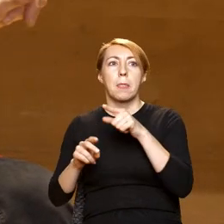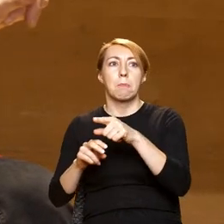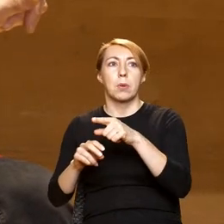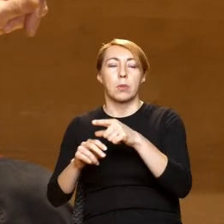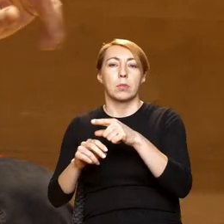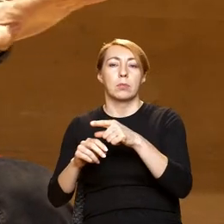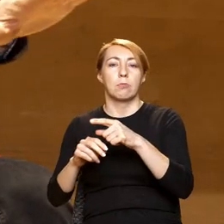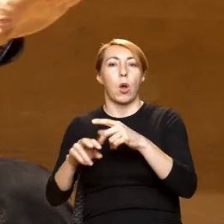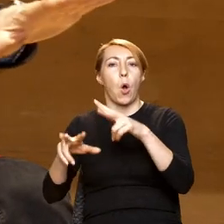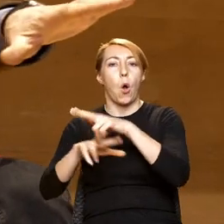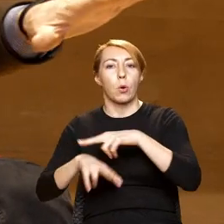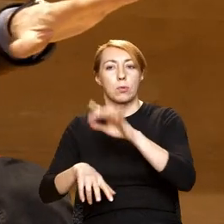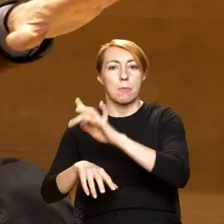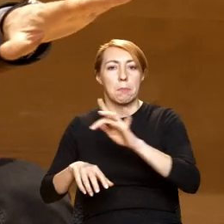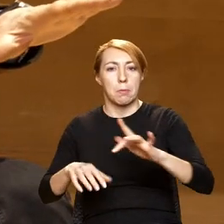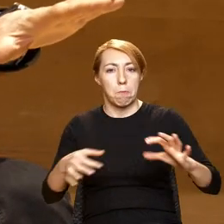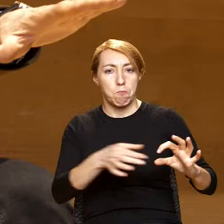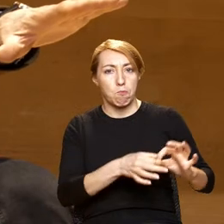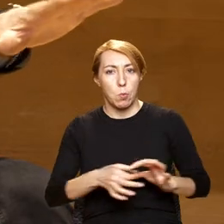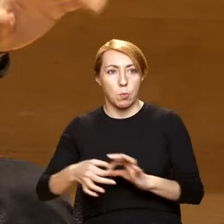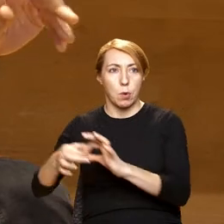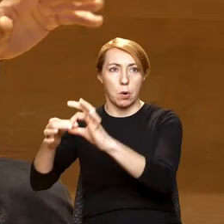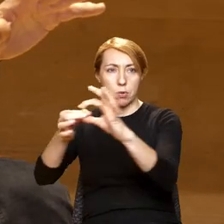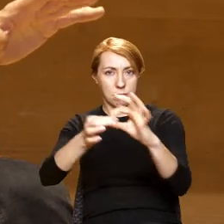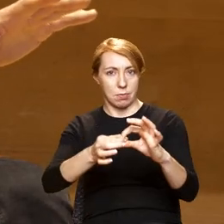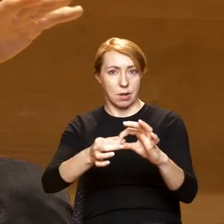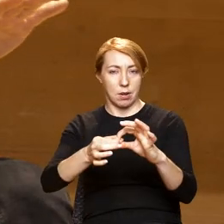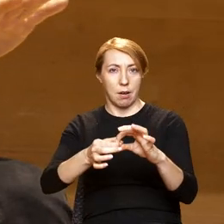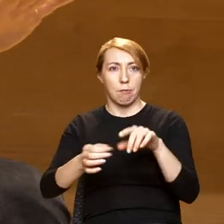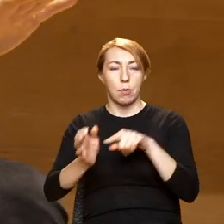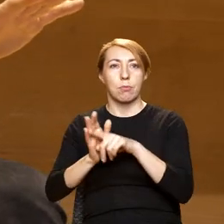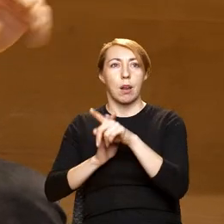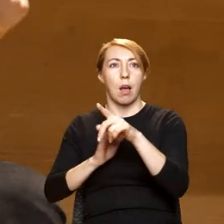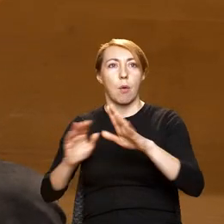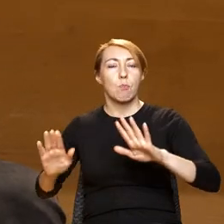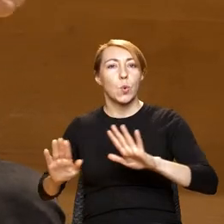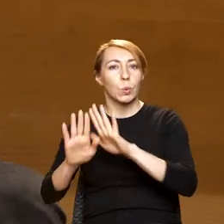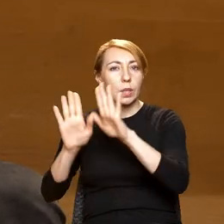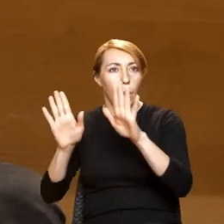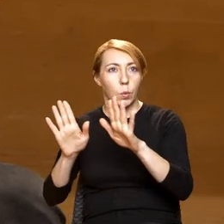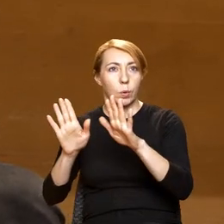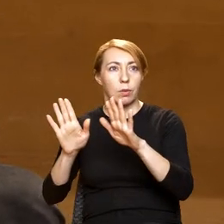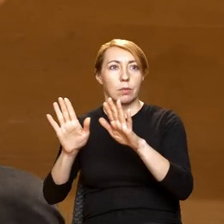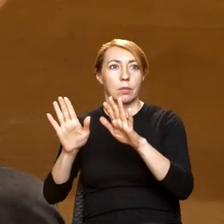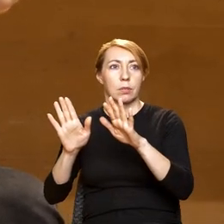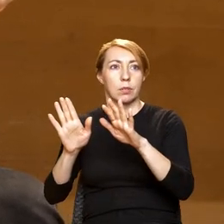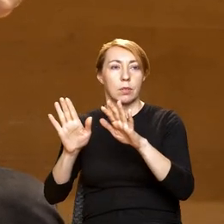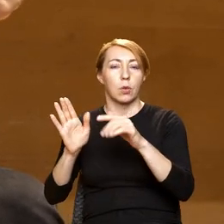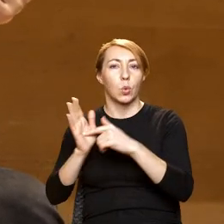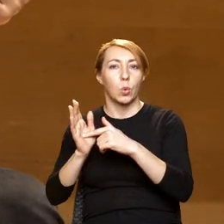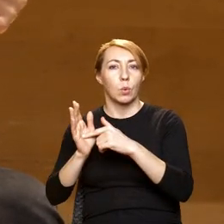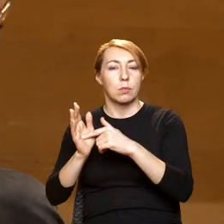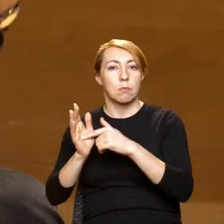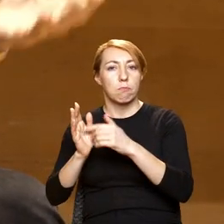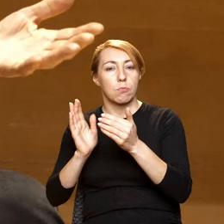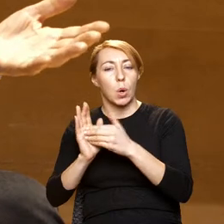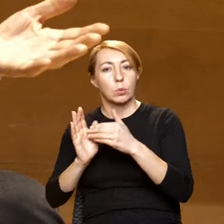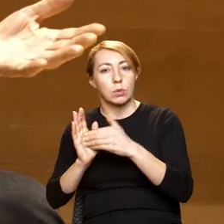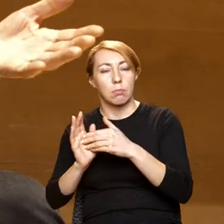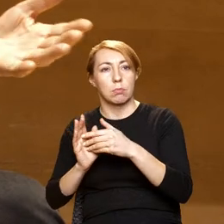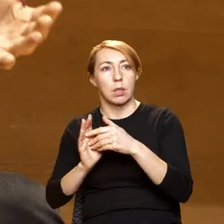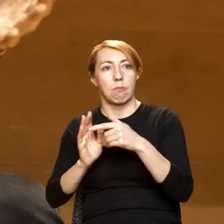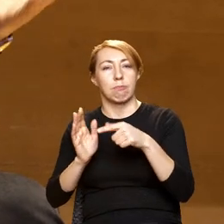i Butlerów. A tutaj jest dla tych muzeów, to oczywiście taka rzecz, narzędzie dla